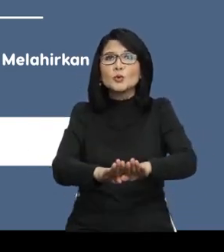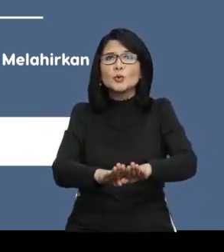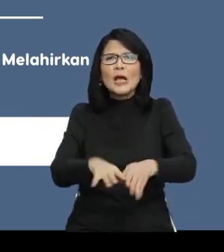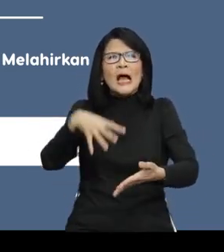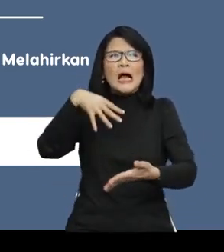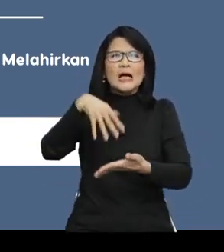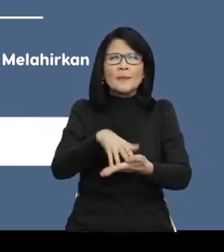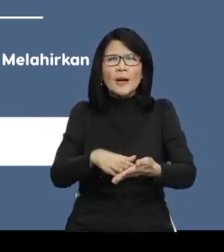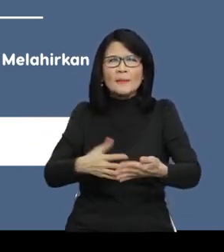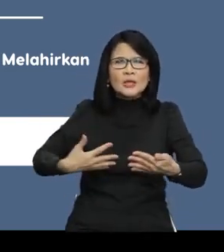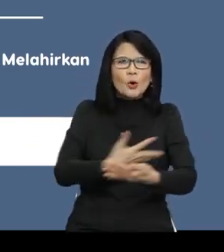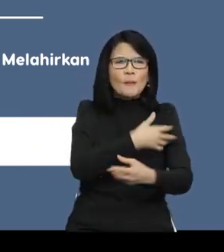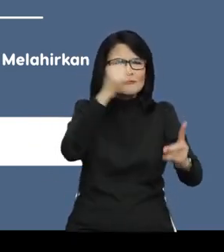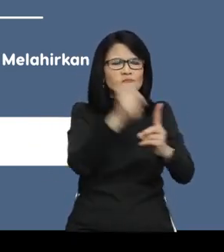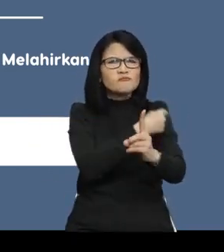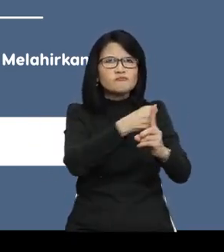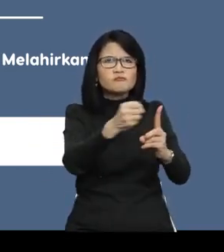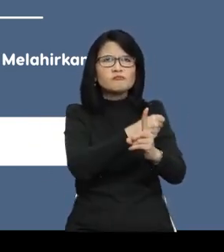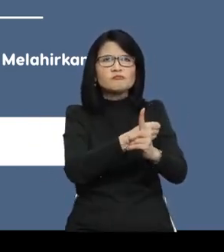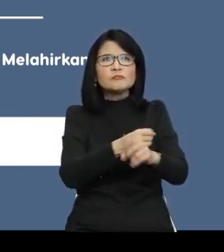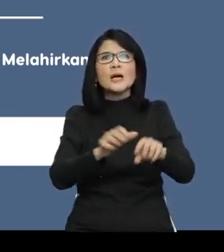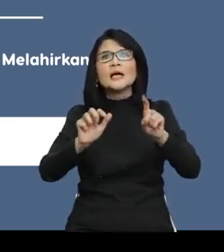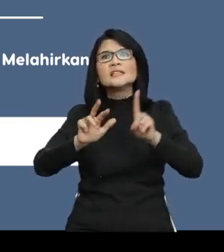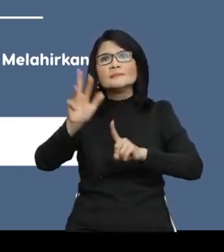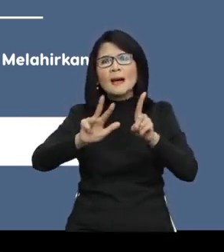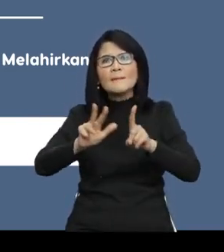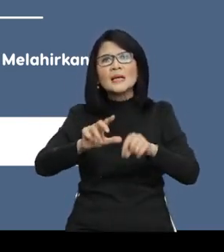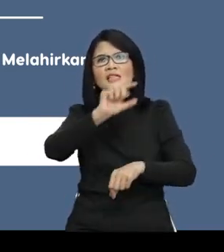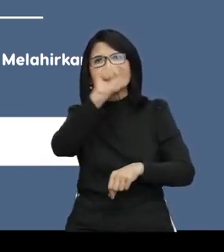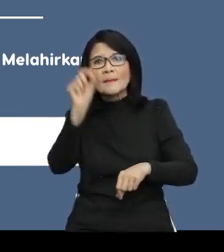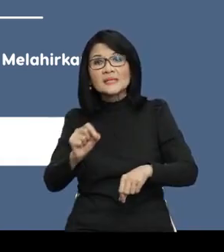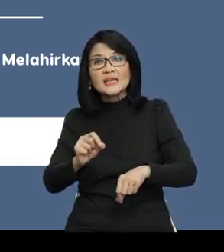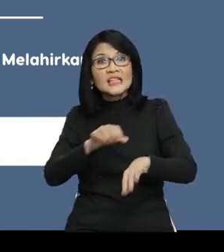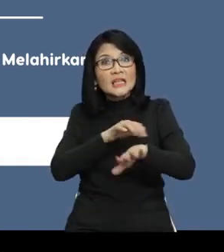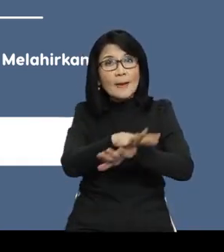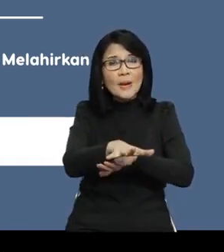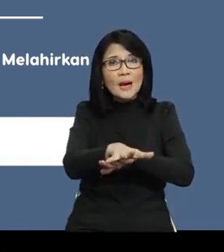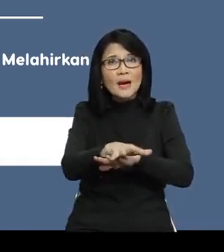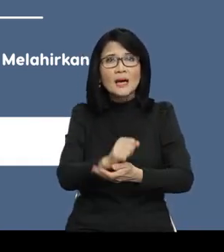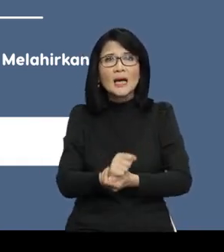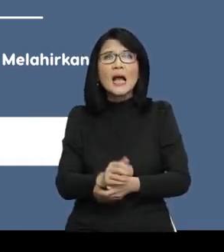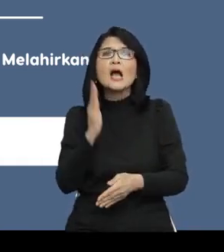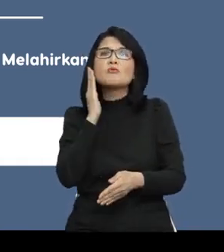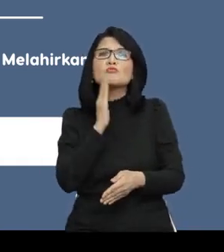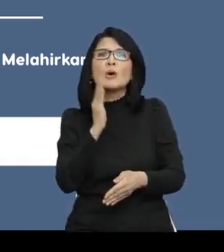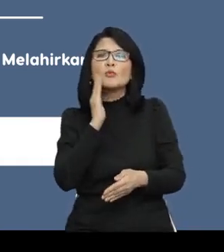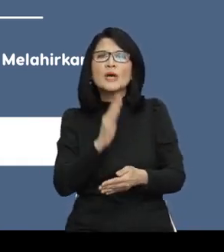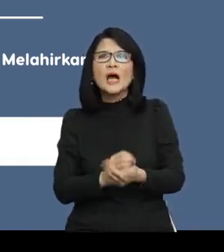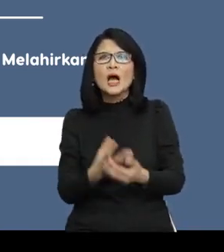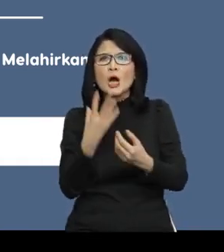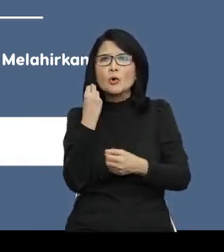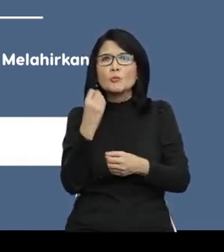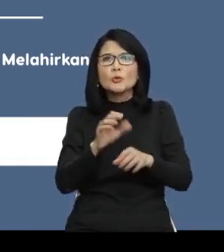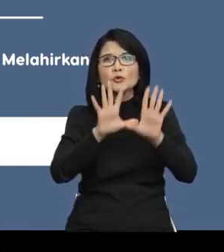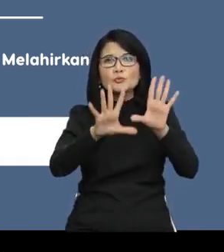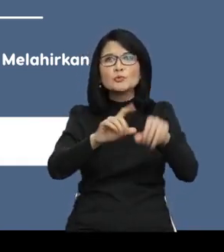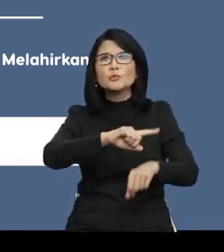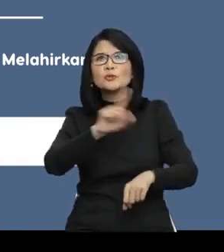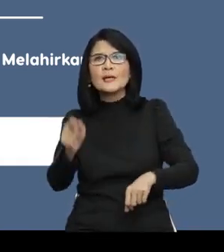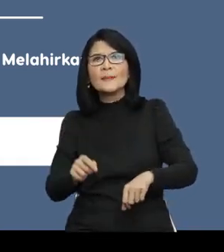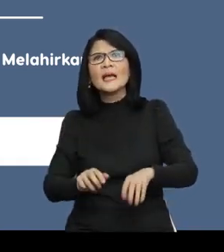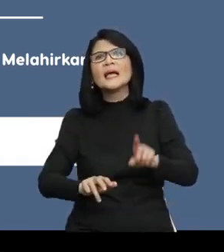yang rentan menjadi korban kekerasan. 19% dari penduduk terdampak adalah remaja usia